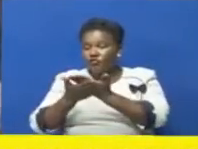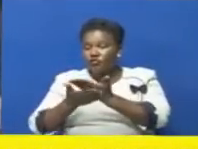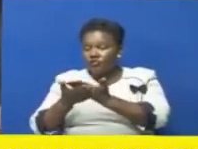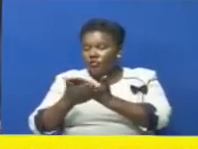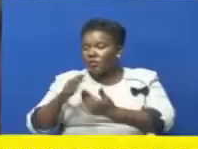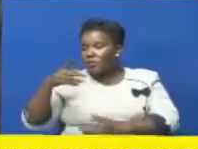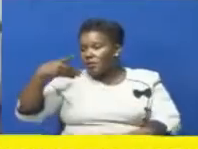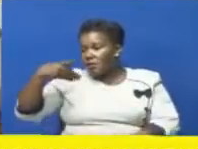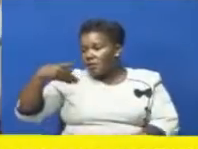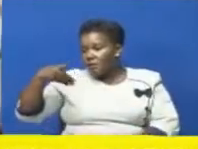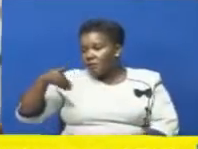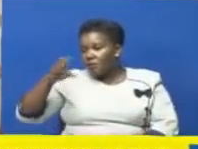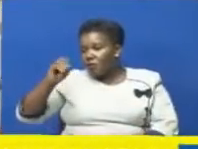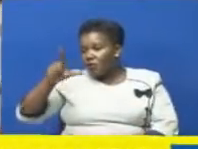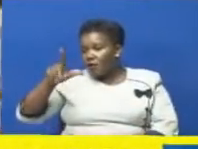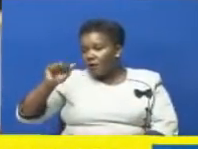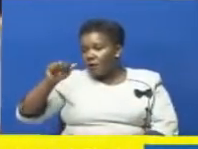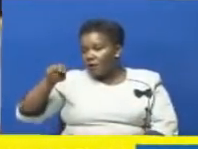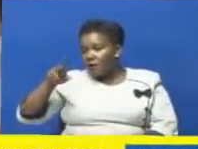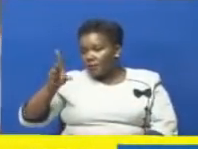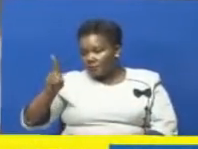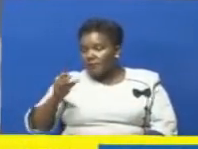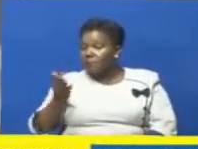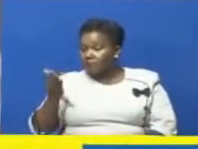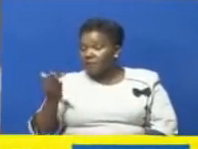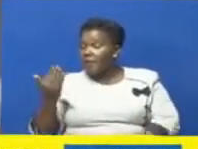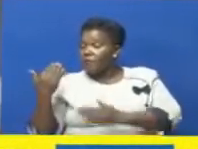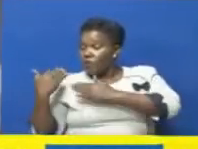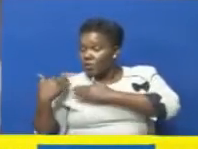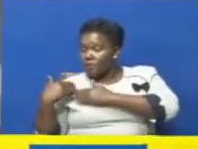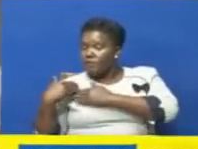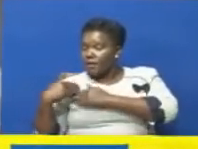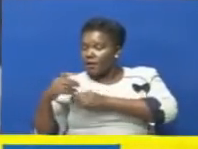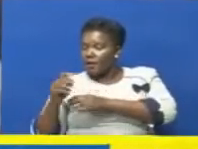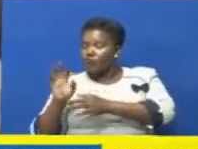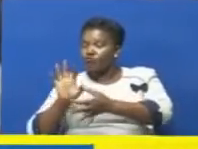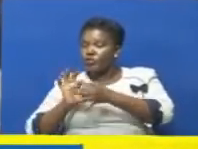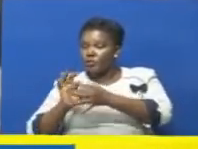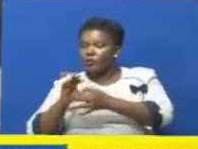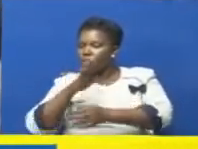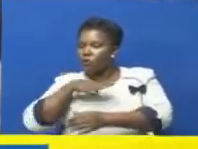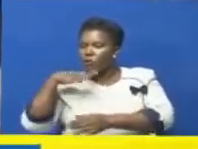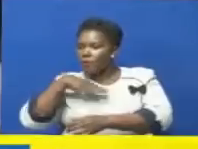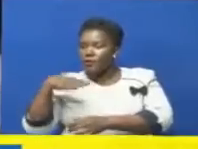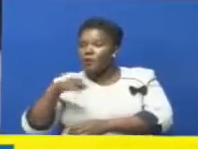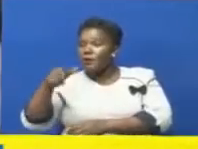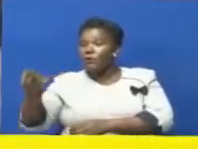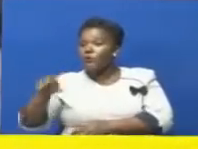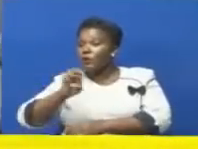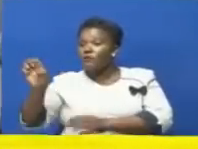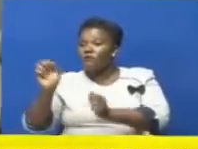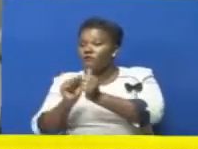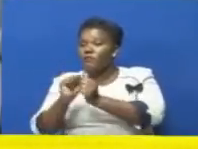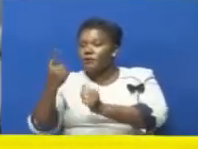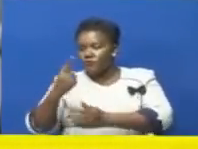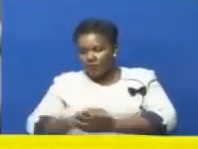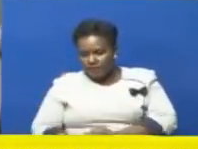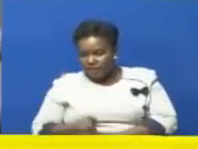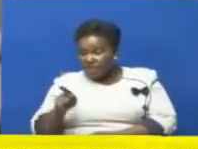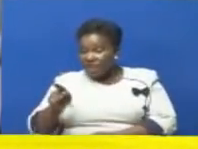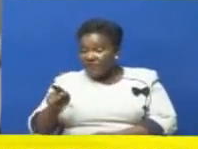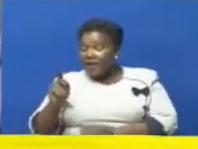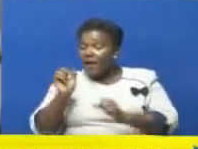anadaiwa kuhusika na vifo vya zaidi ya watu 11,000. Mwanamke huyo anadaiwa kutenda makosa hayo mwaka